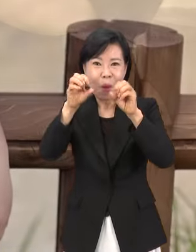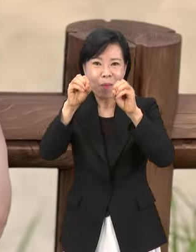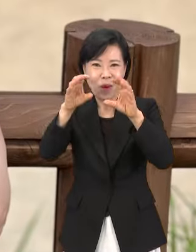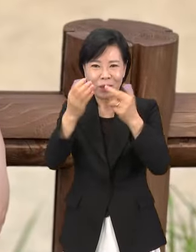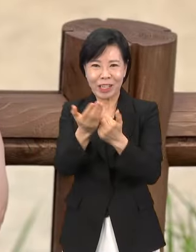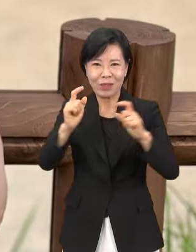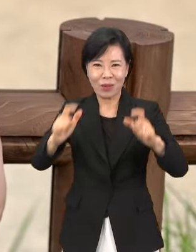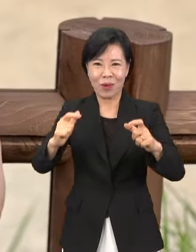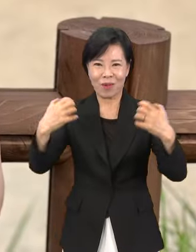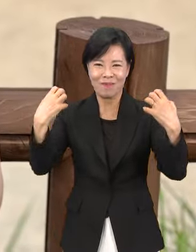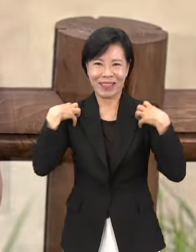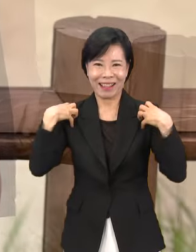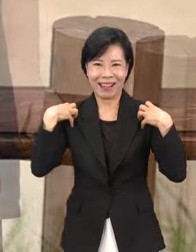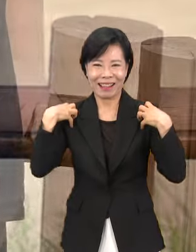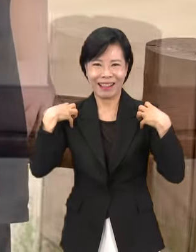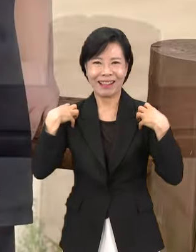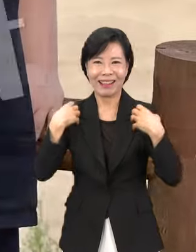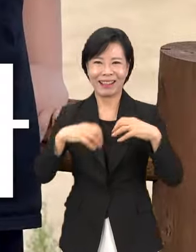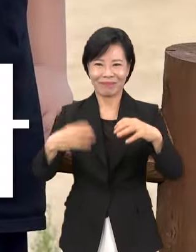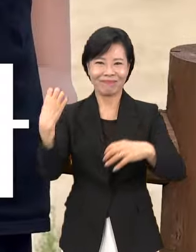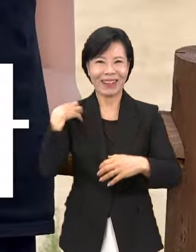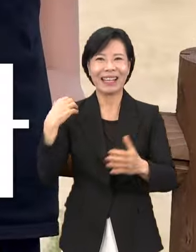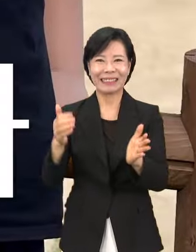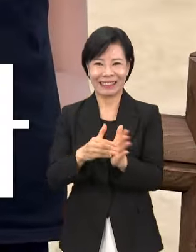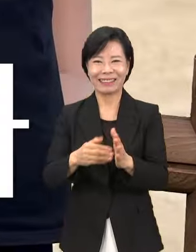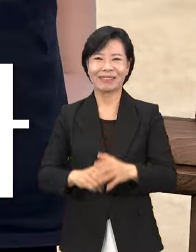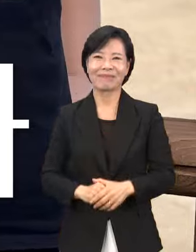머랭아맨 김홍규가 만나러 갑니다.